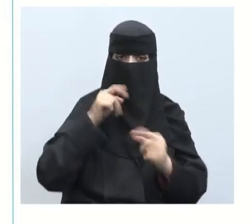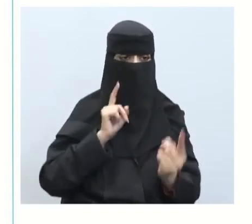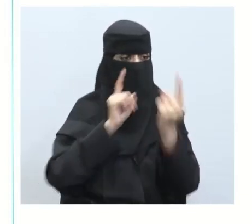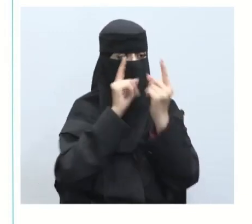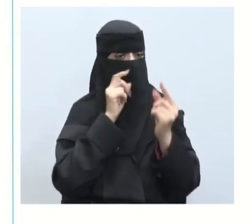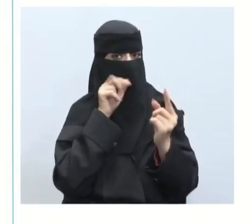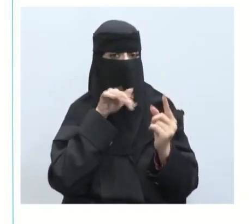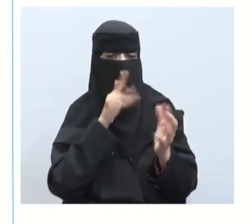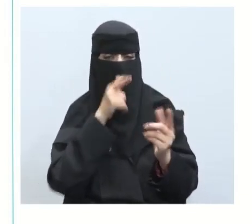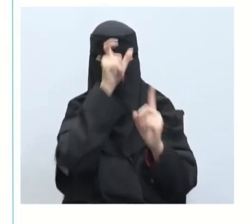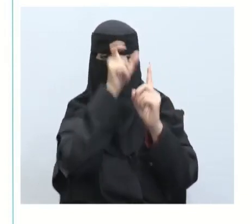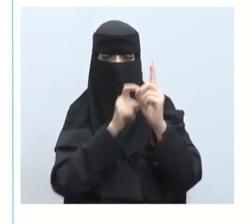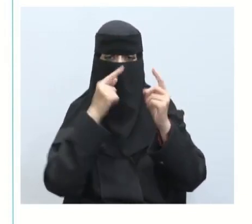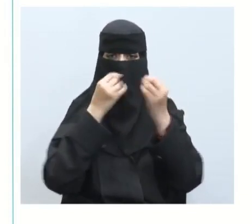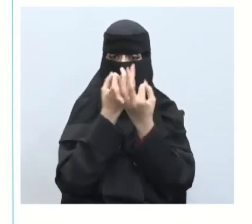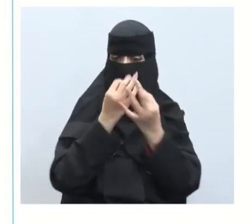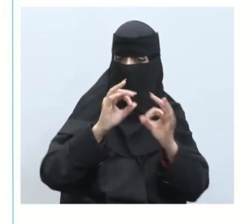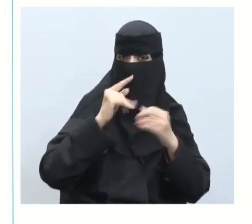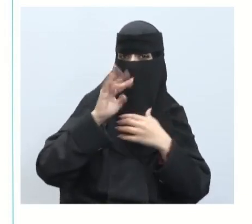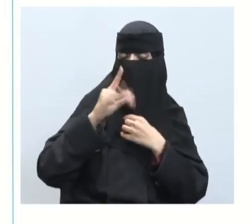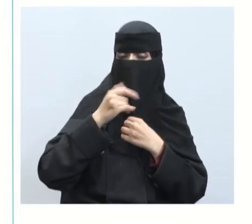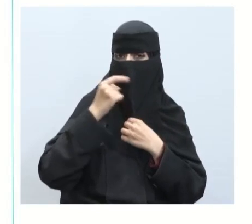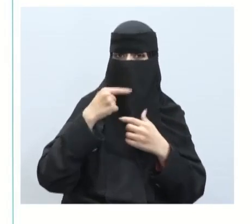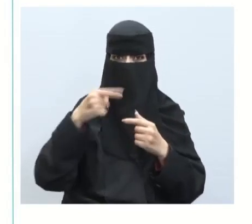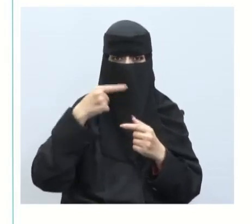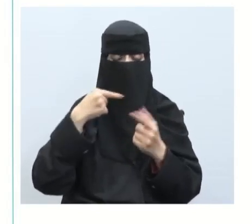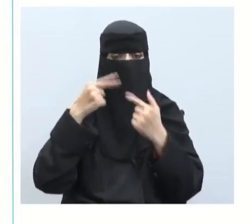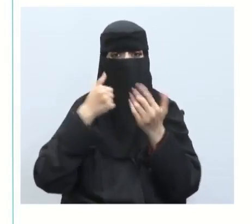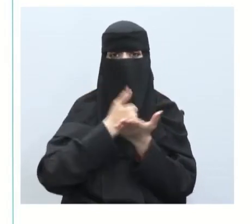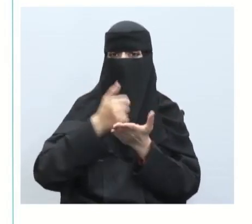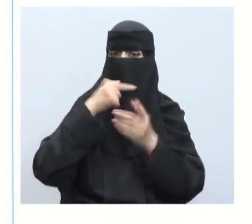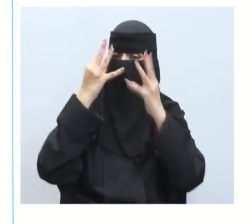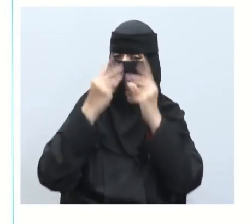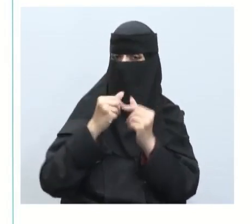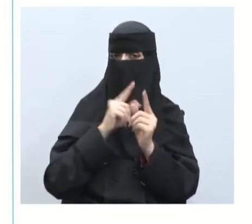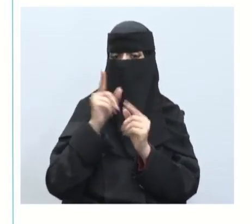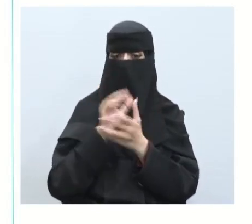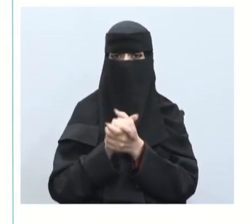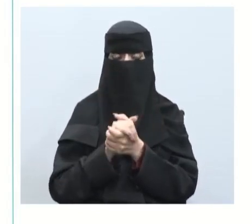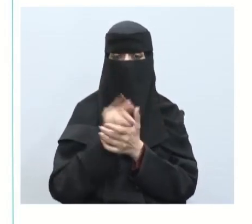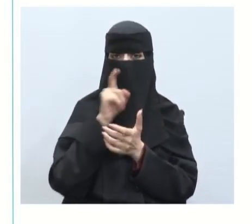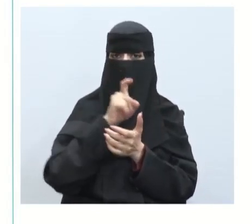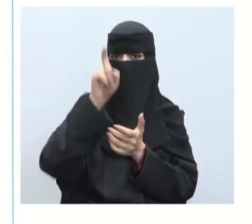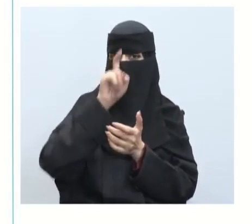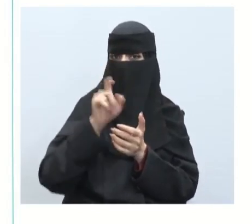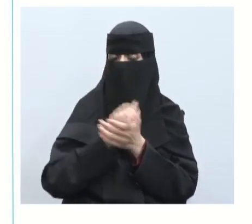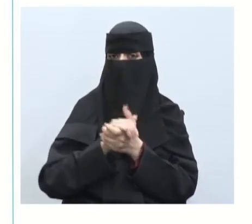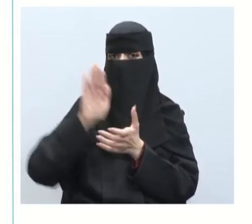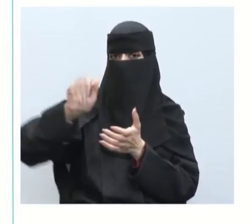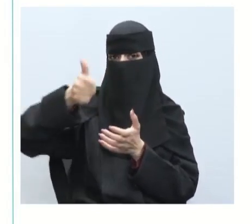يتاكد من سلامه او من اختياره في هذا المنصب او انه مناسب لهذا المنصب ساره سالت